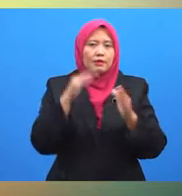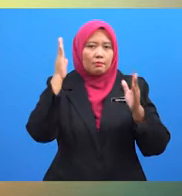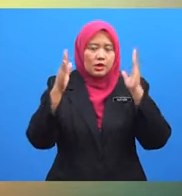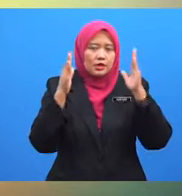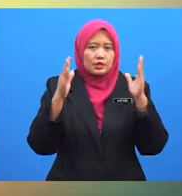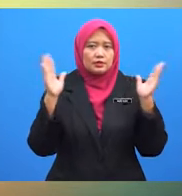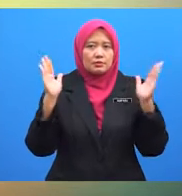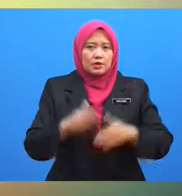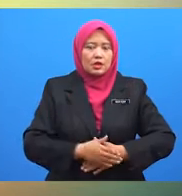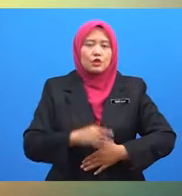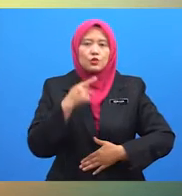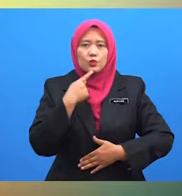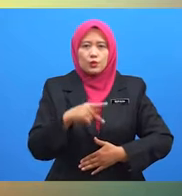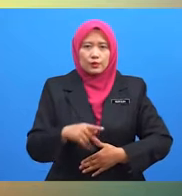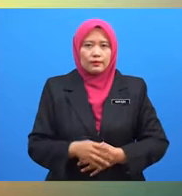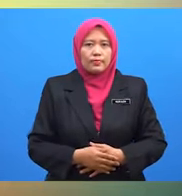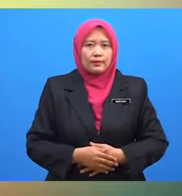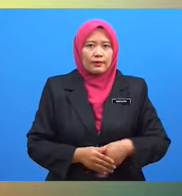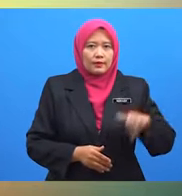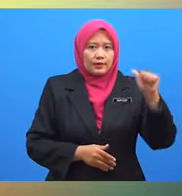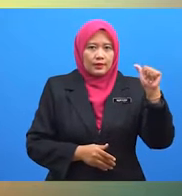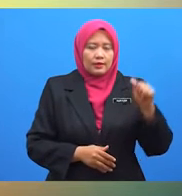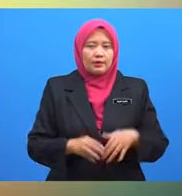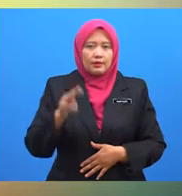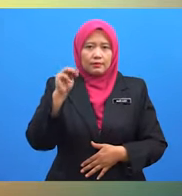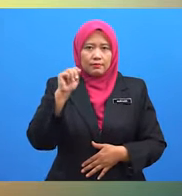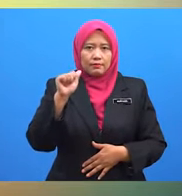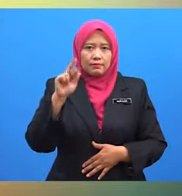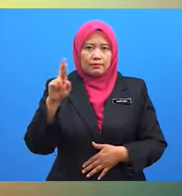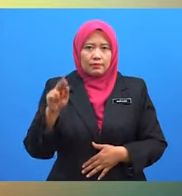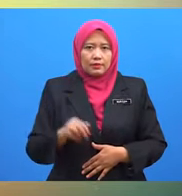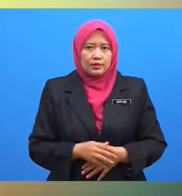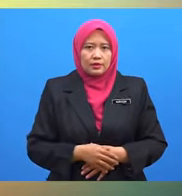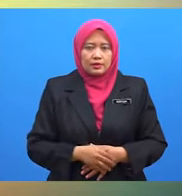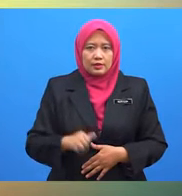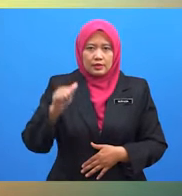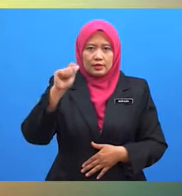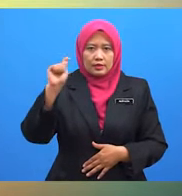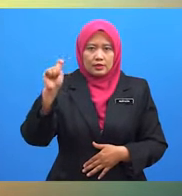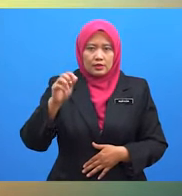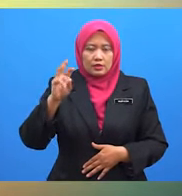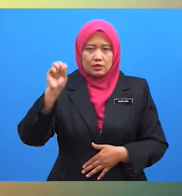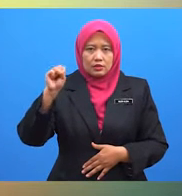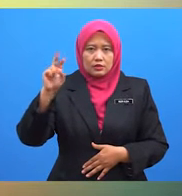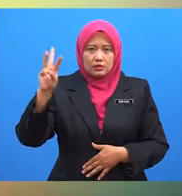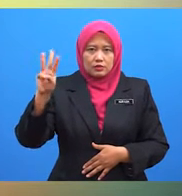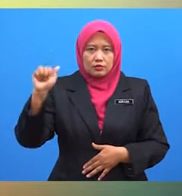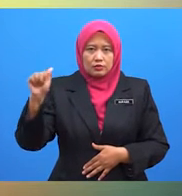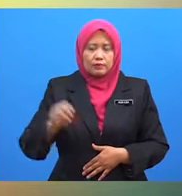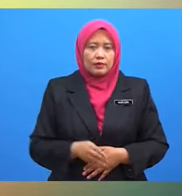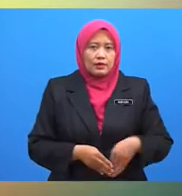bahasa Melayu kuno? A. Mar, at, sua. B.